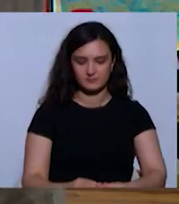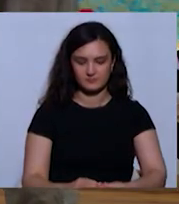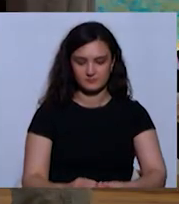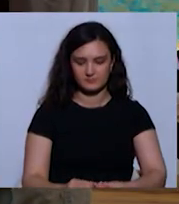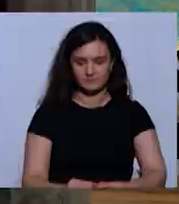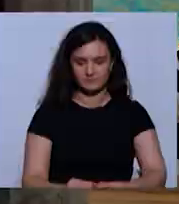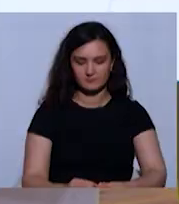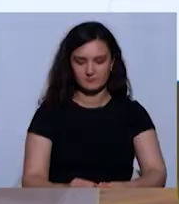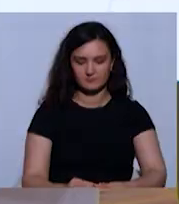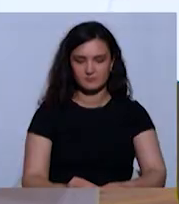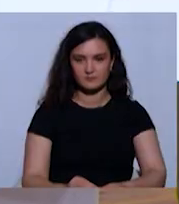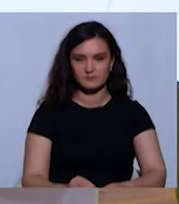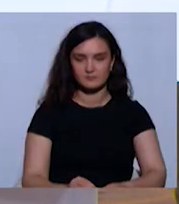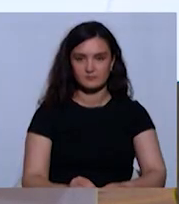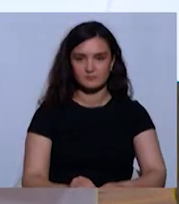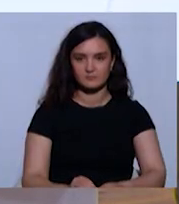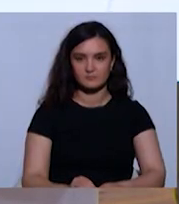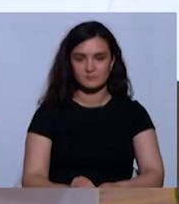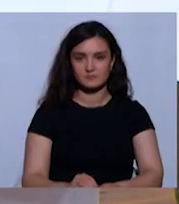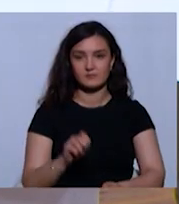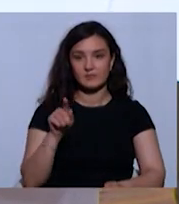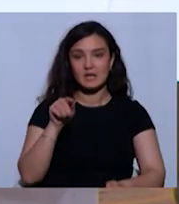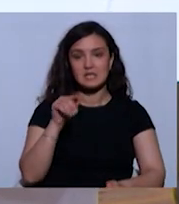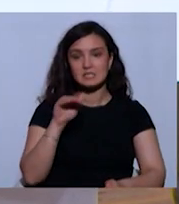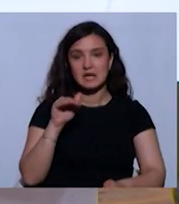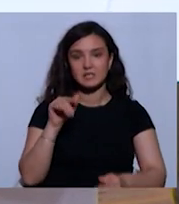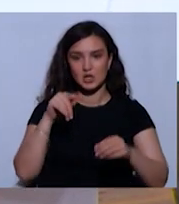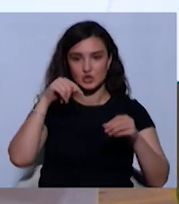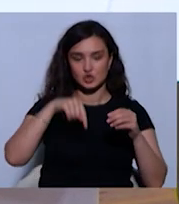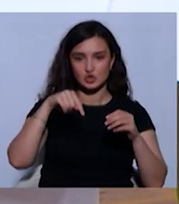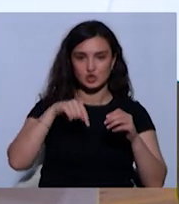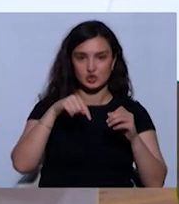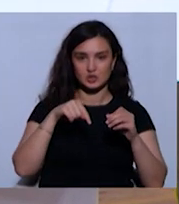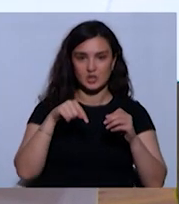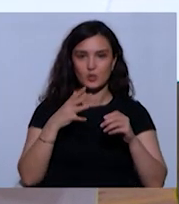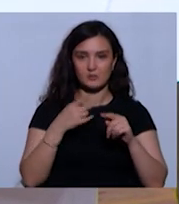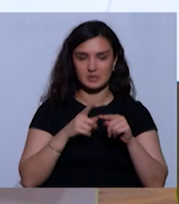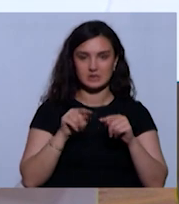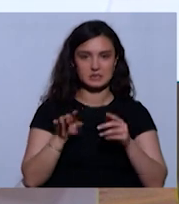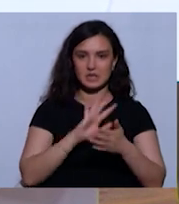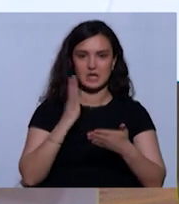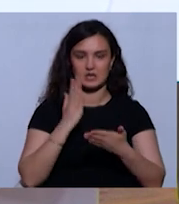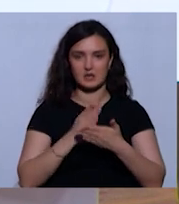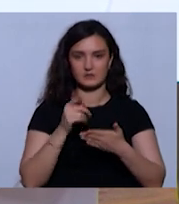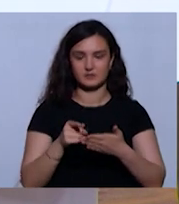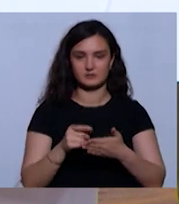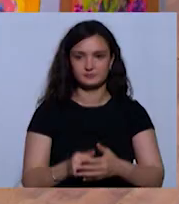აი აქ ეს მხარე რომელიც არის, ეს არის შიდა მხარე, რომელიც არ